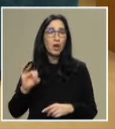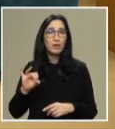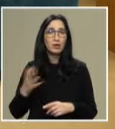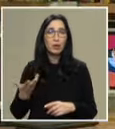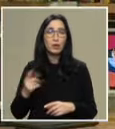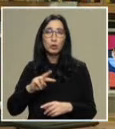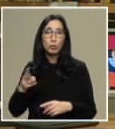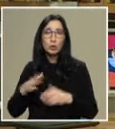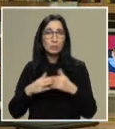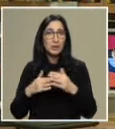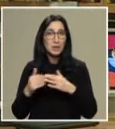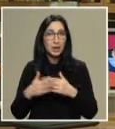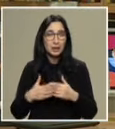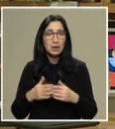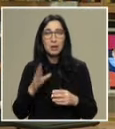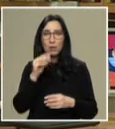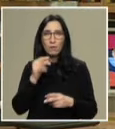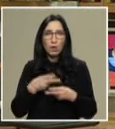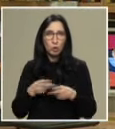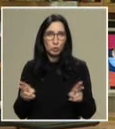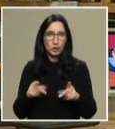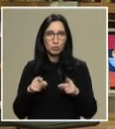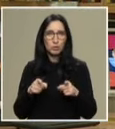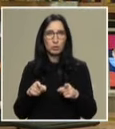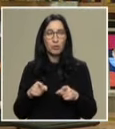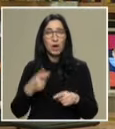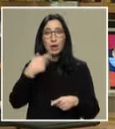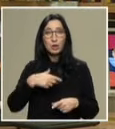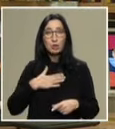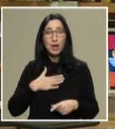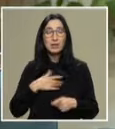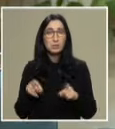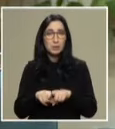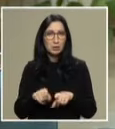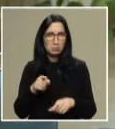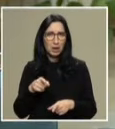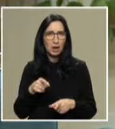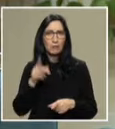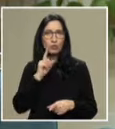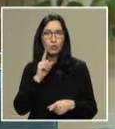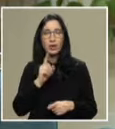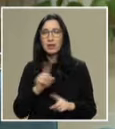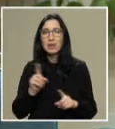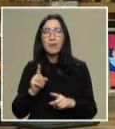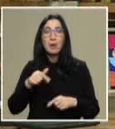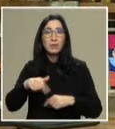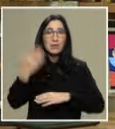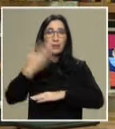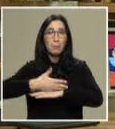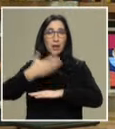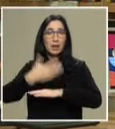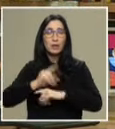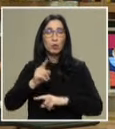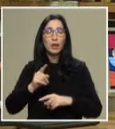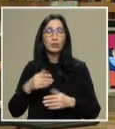друг специалист и да поговоря открито за това. Лично аз съм такъв човек, който нямам тази бариера, която да